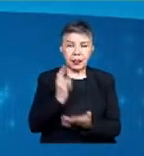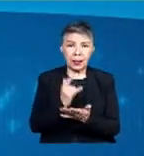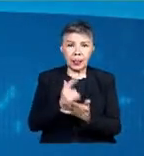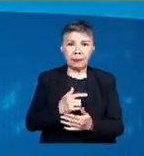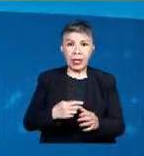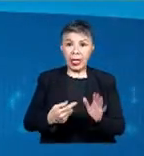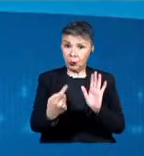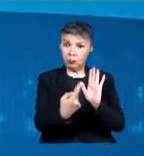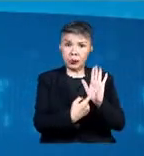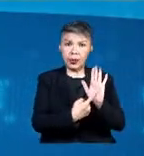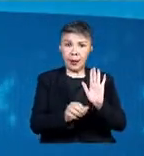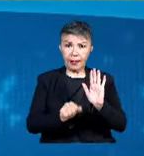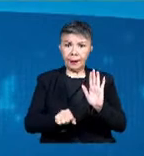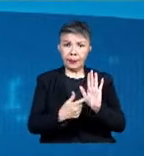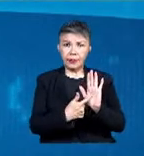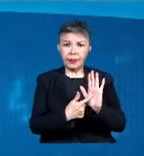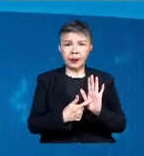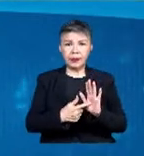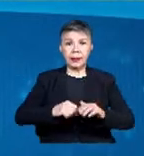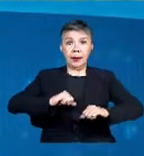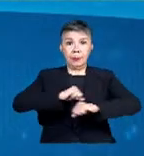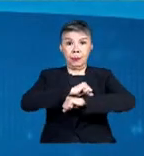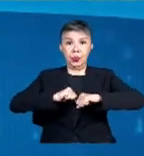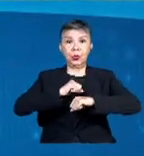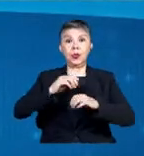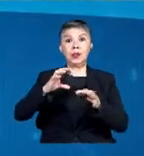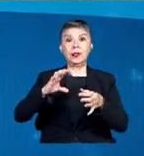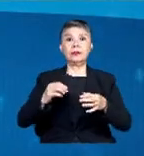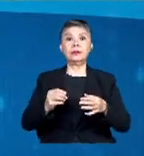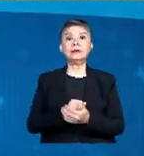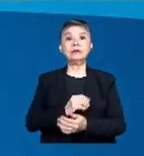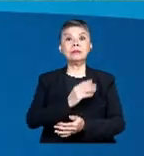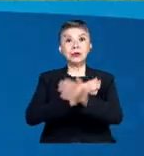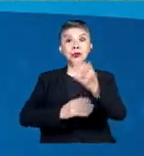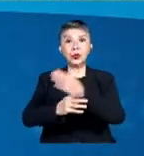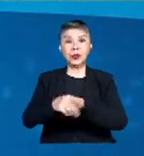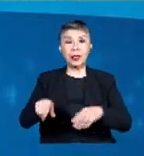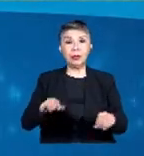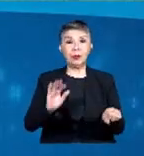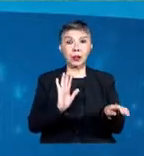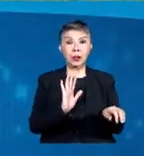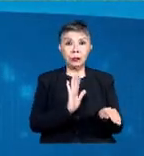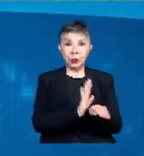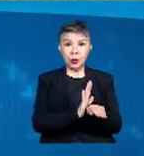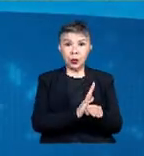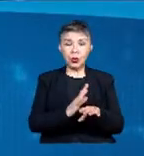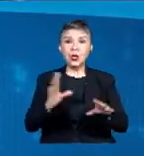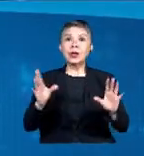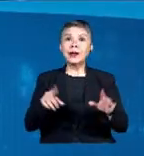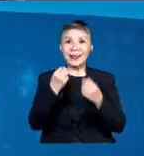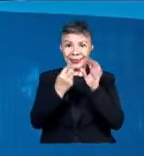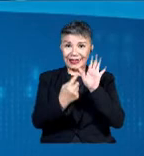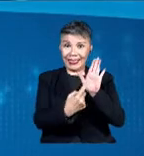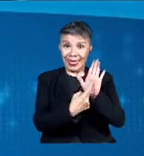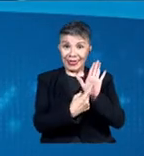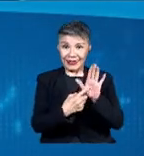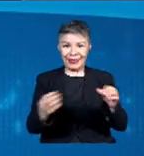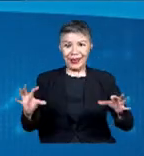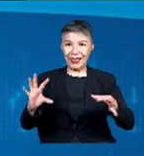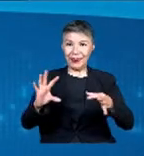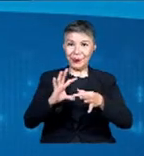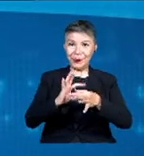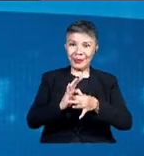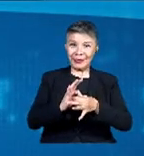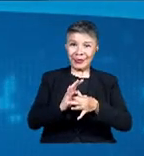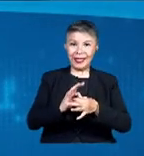Terbukti, peparnas dilaksanakan di Papua ini adalah suatu harmonisasi yang baik dari pemerintah pusat dan